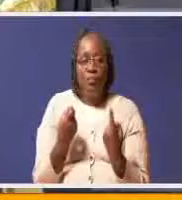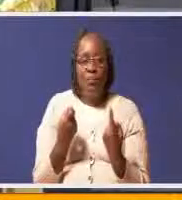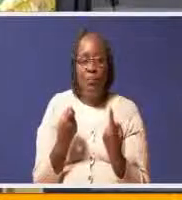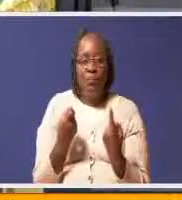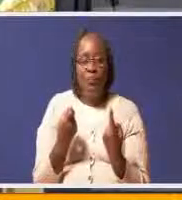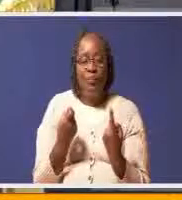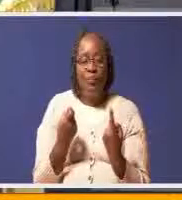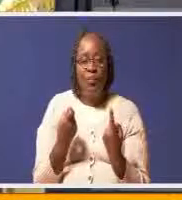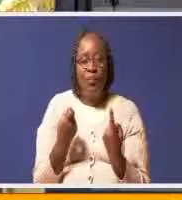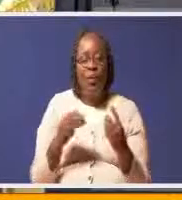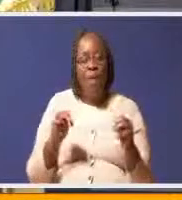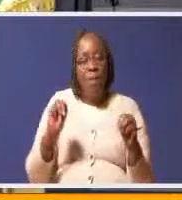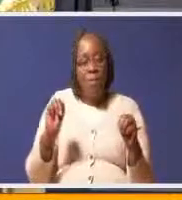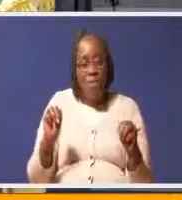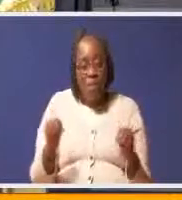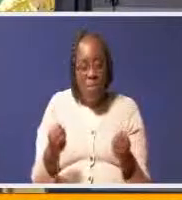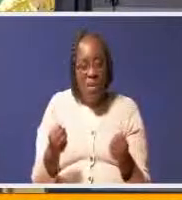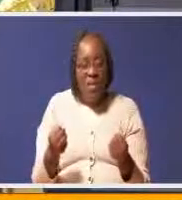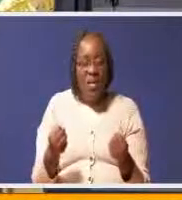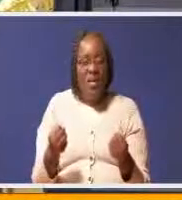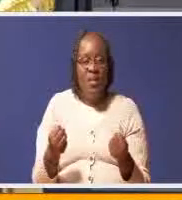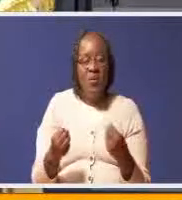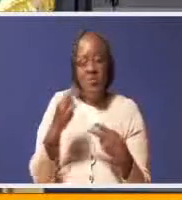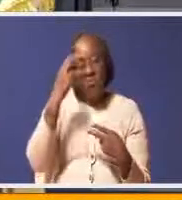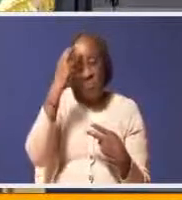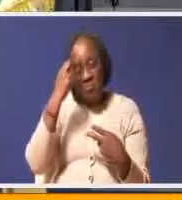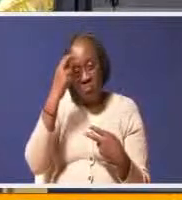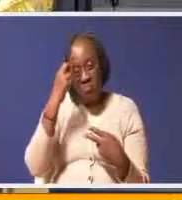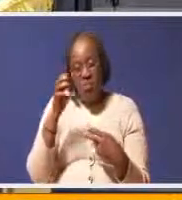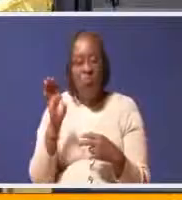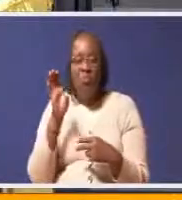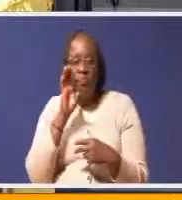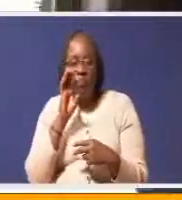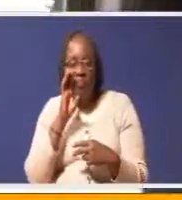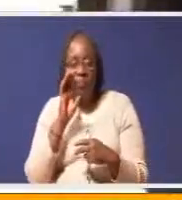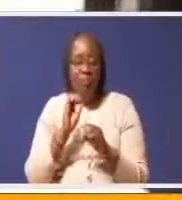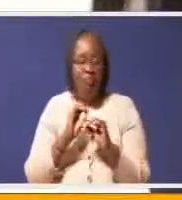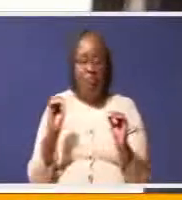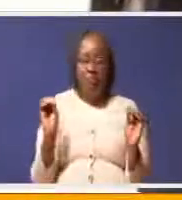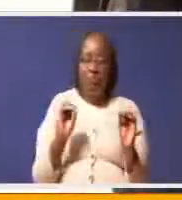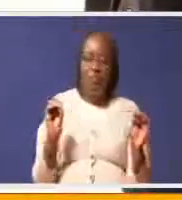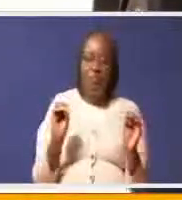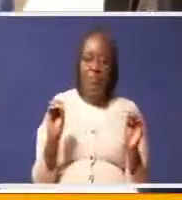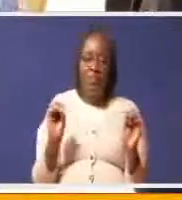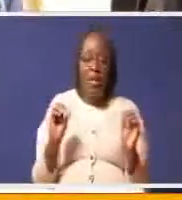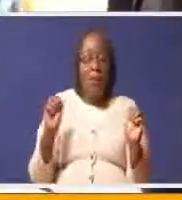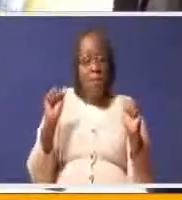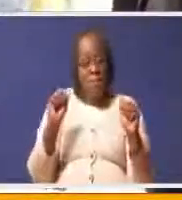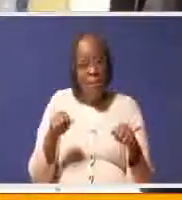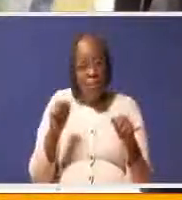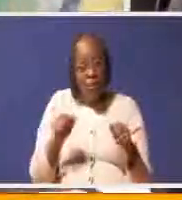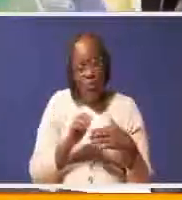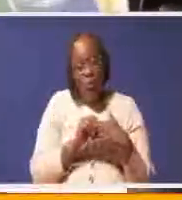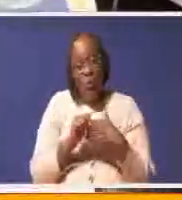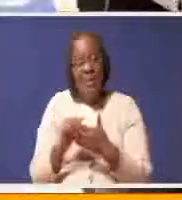mteto shia media kana allegations kana hiasi tu mteto tutiomba kushokia nganawe ni ati kuamba kuhithiro kuwe na